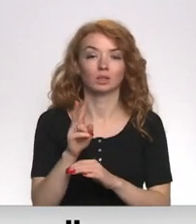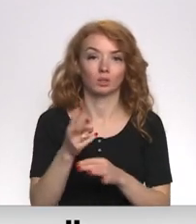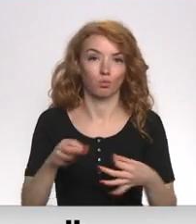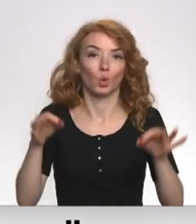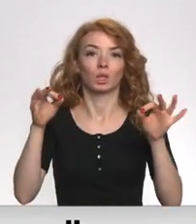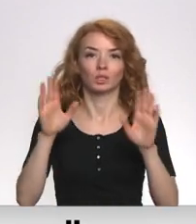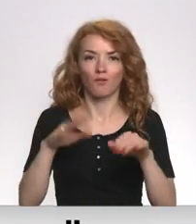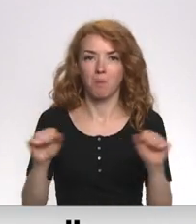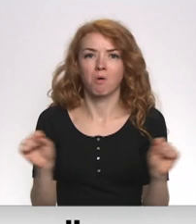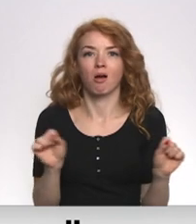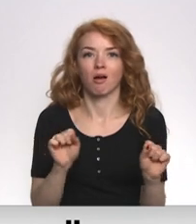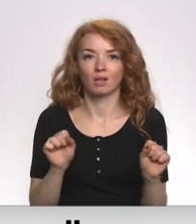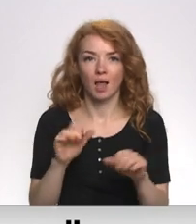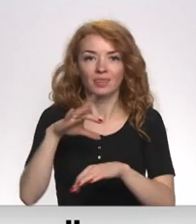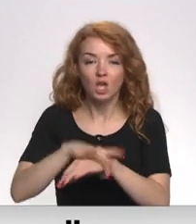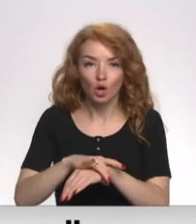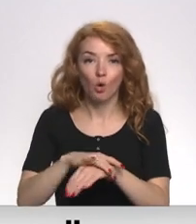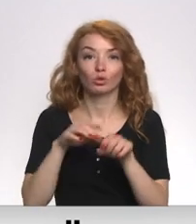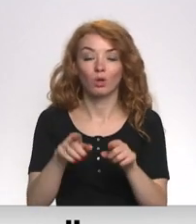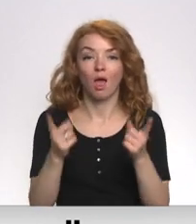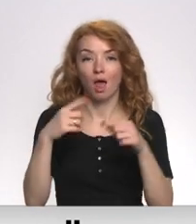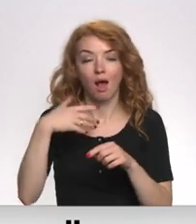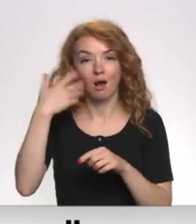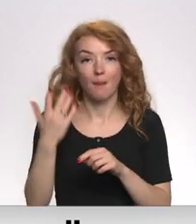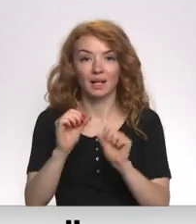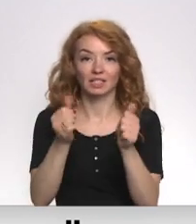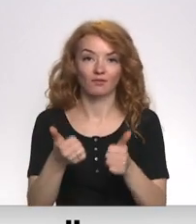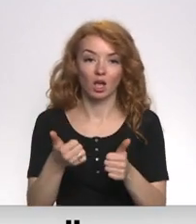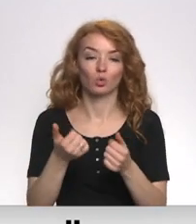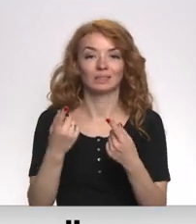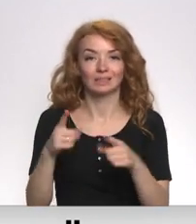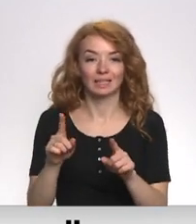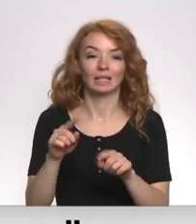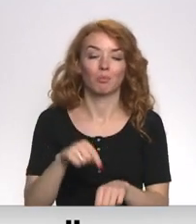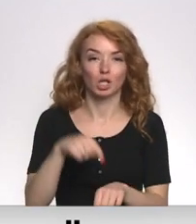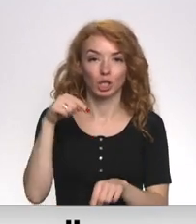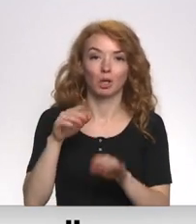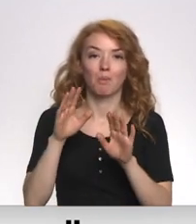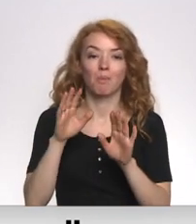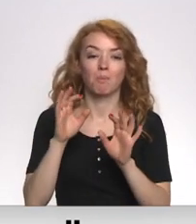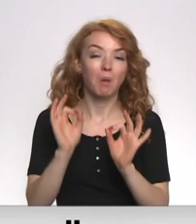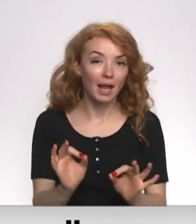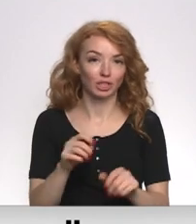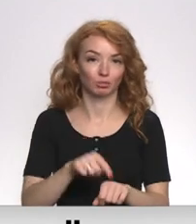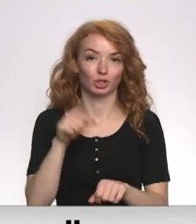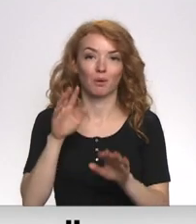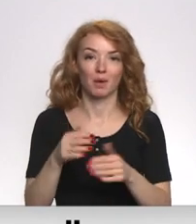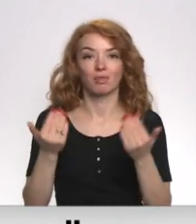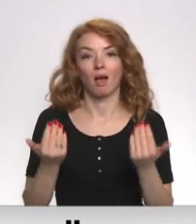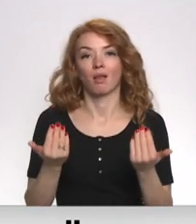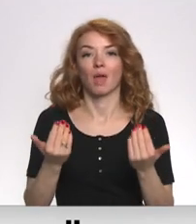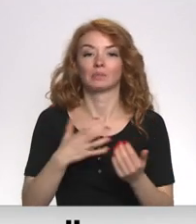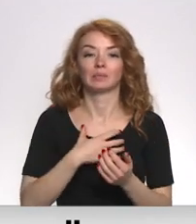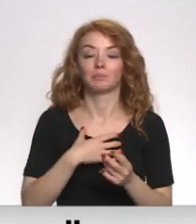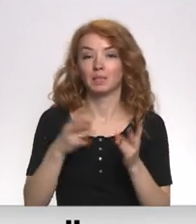varētu pātrināt diagnostiku tajā laikā, kamēr izveidosies citi priekšstati, pareizi priekšstati par tagadējām